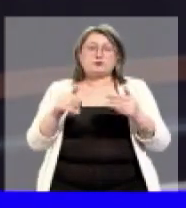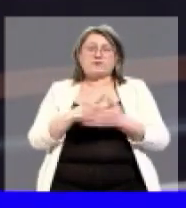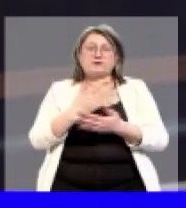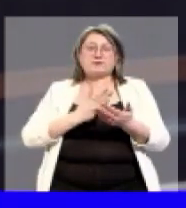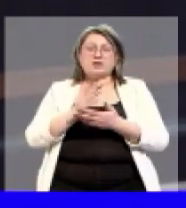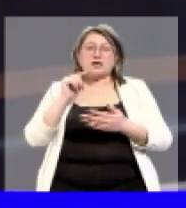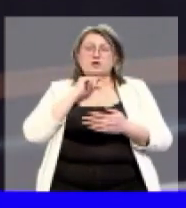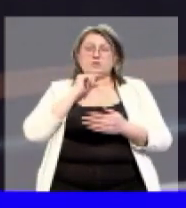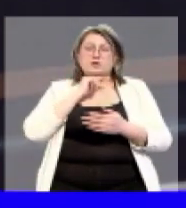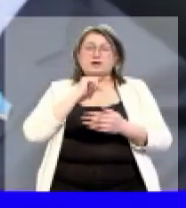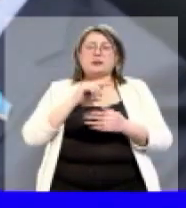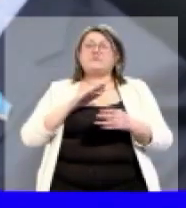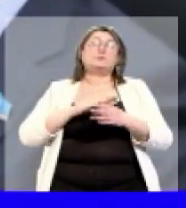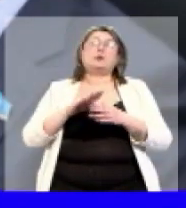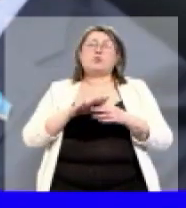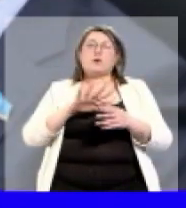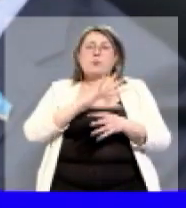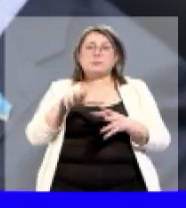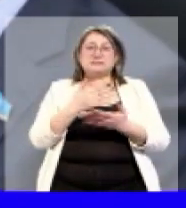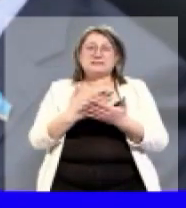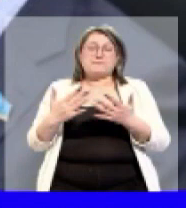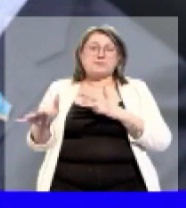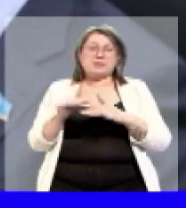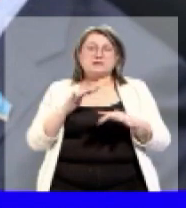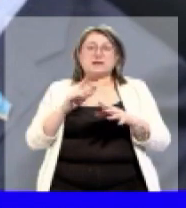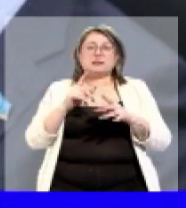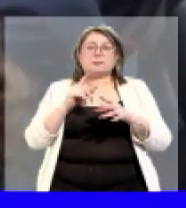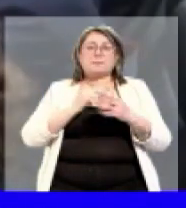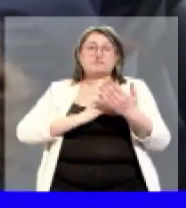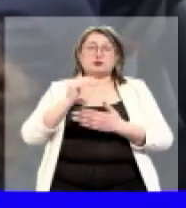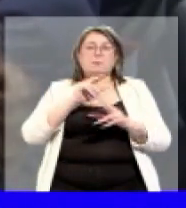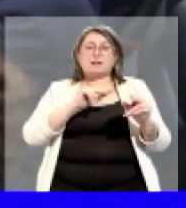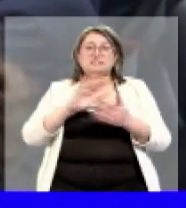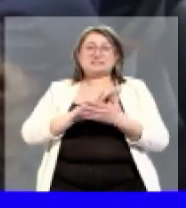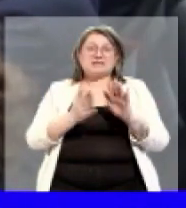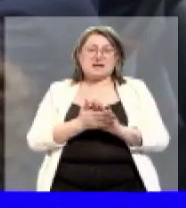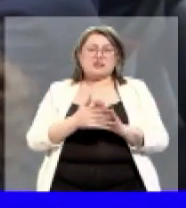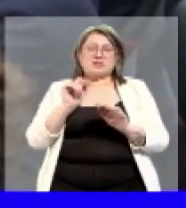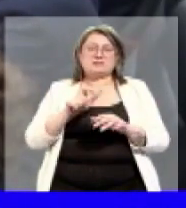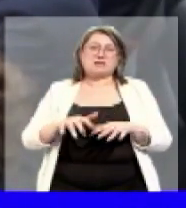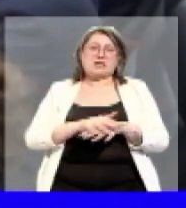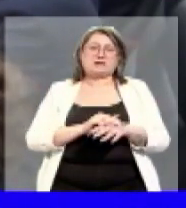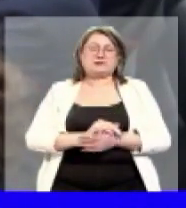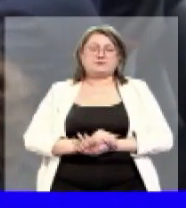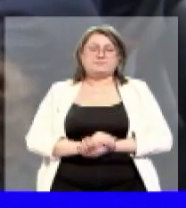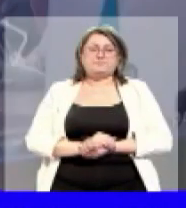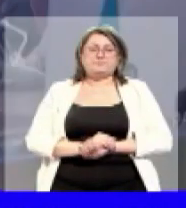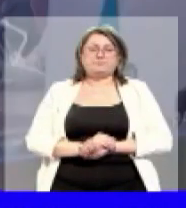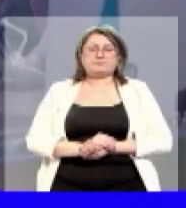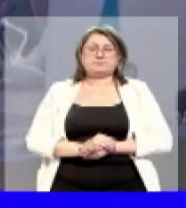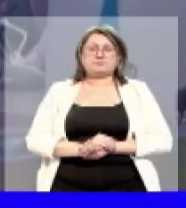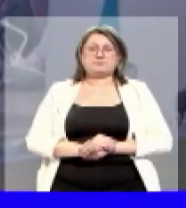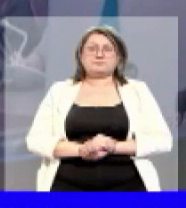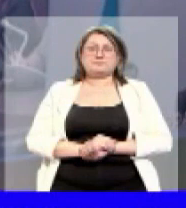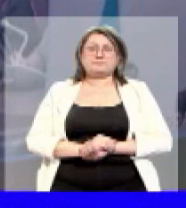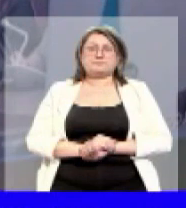Халықтың әл-ауқатын арттыруды көздейтін кешенді шараларда жүзеге асырылып келеді. Кеңес отырысының қорытындысы бойынша барлық деңгейдегі